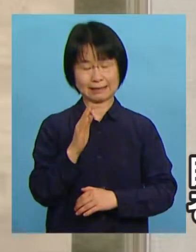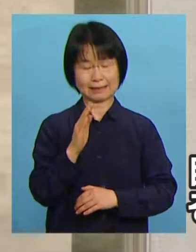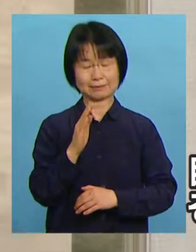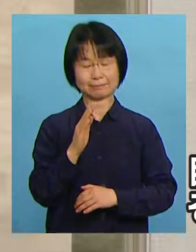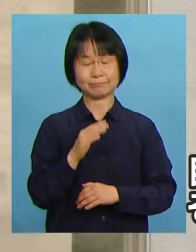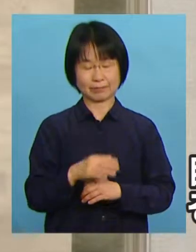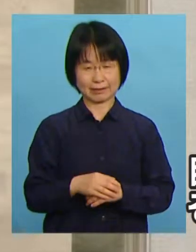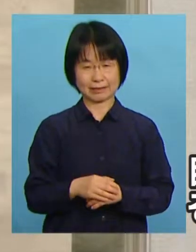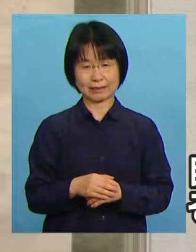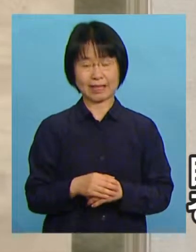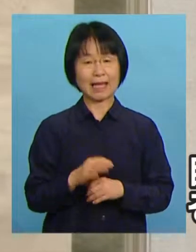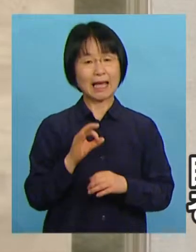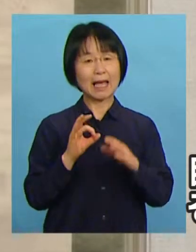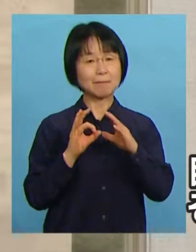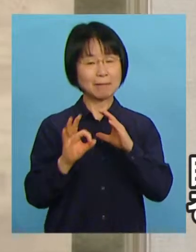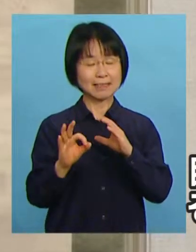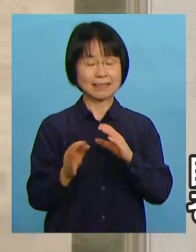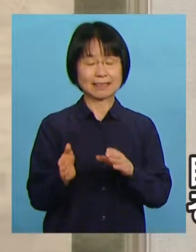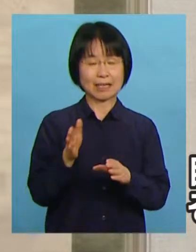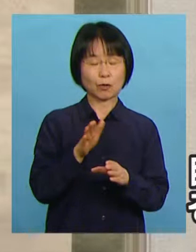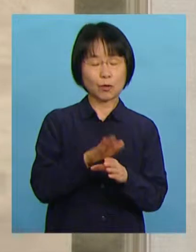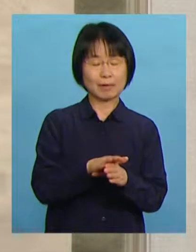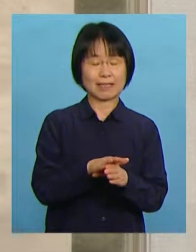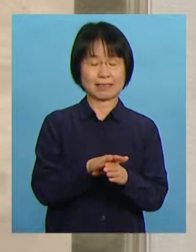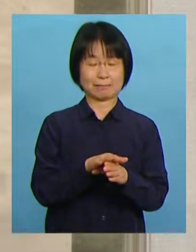できないというメッセージが込められています。